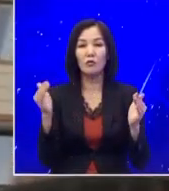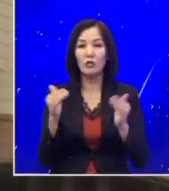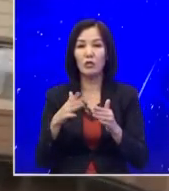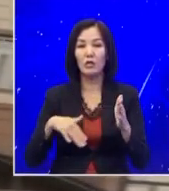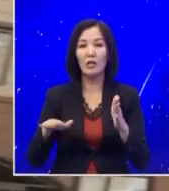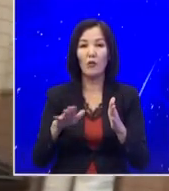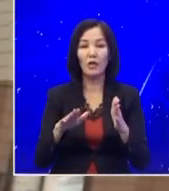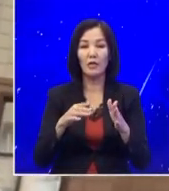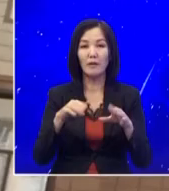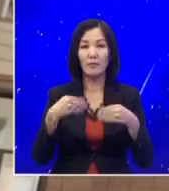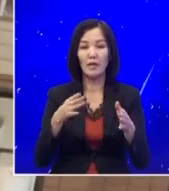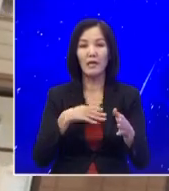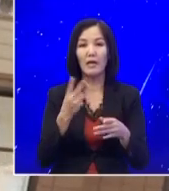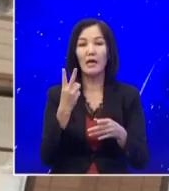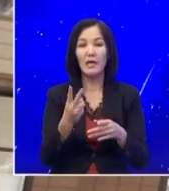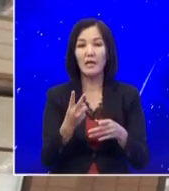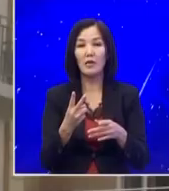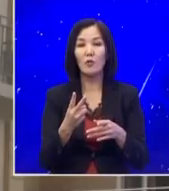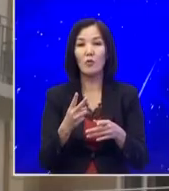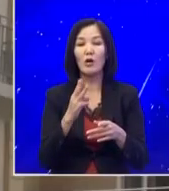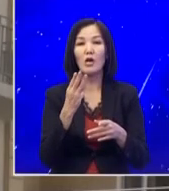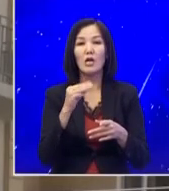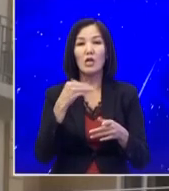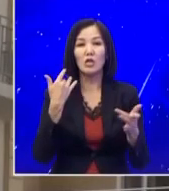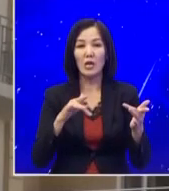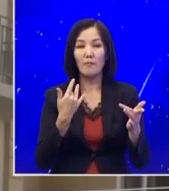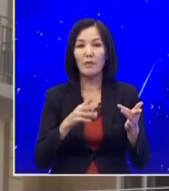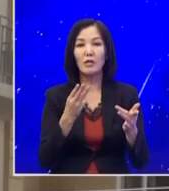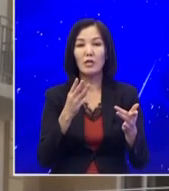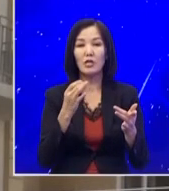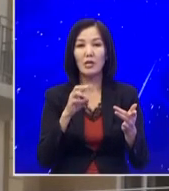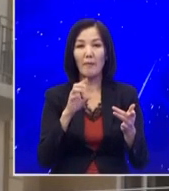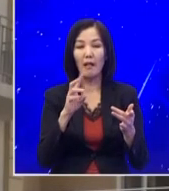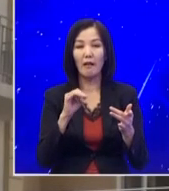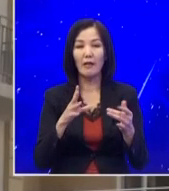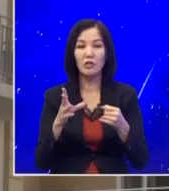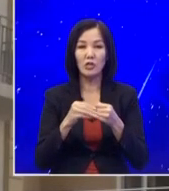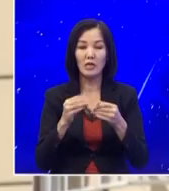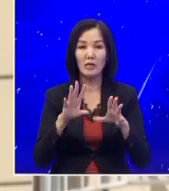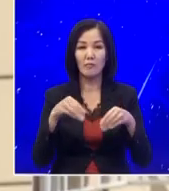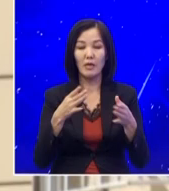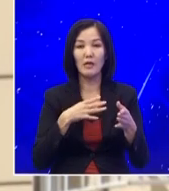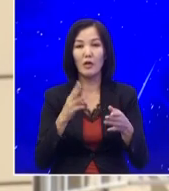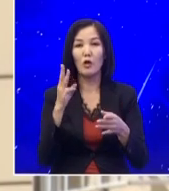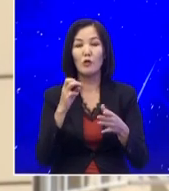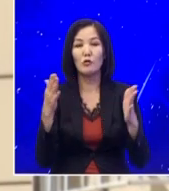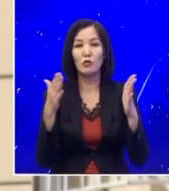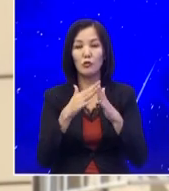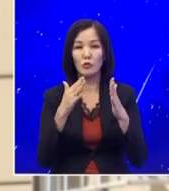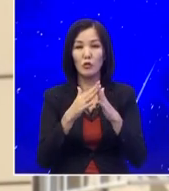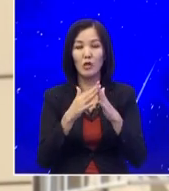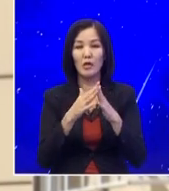етілді. Тағы екеуі Жамбыл және Шамалған елді мекендерінде. Жалпы жыл соңына дейін тағы 300 баспананың